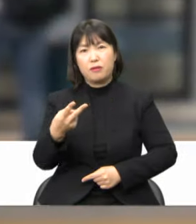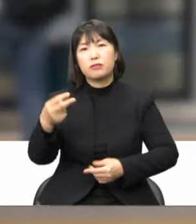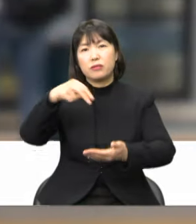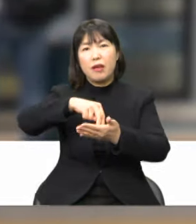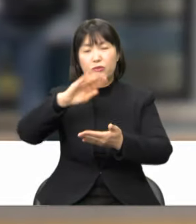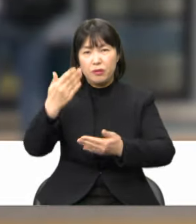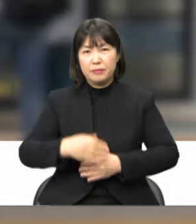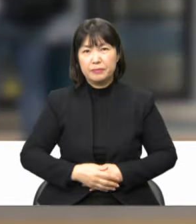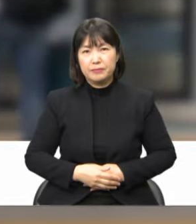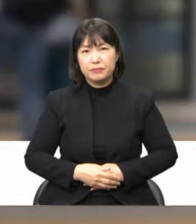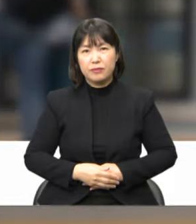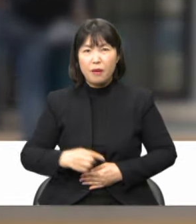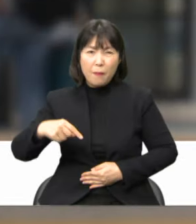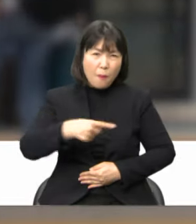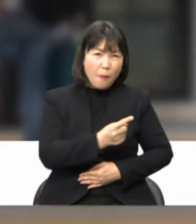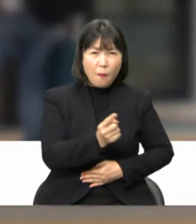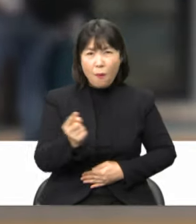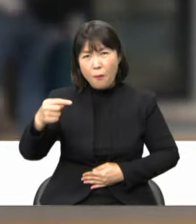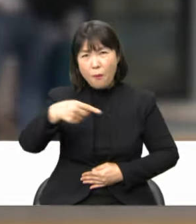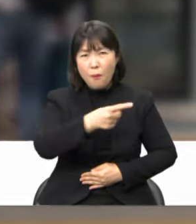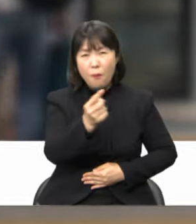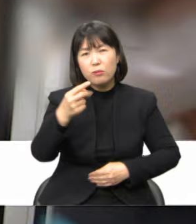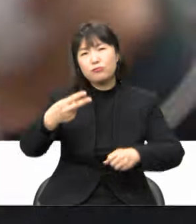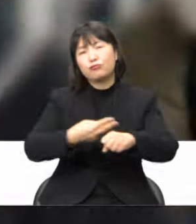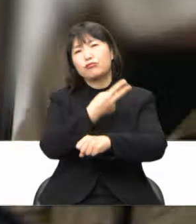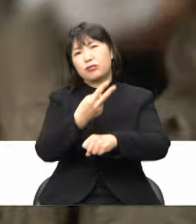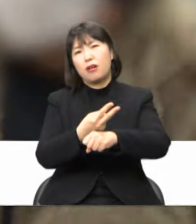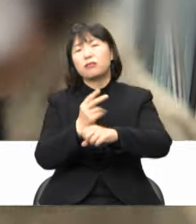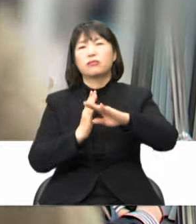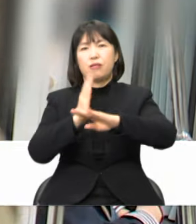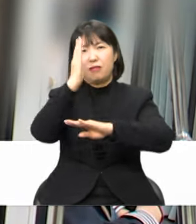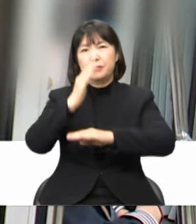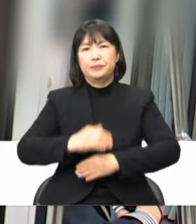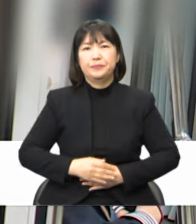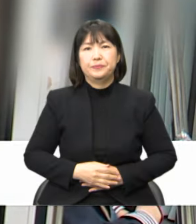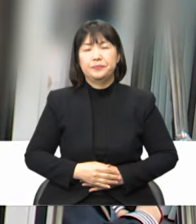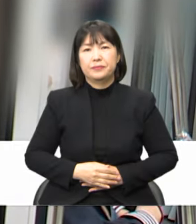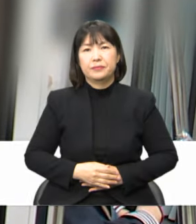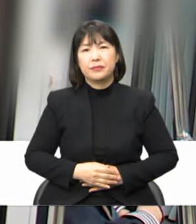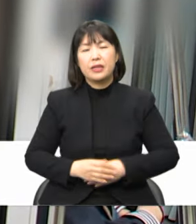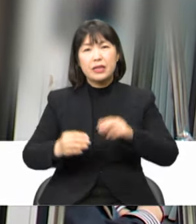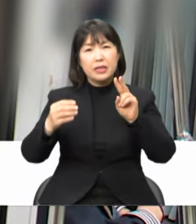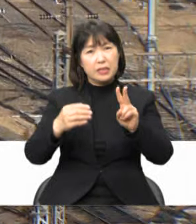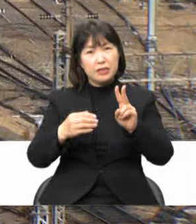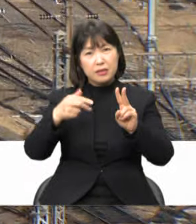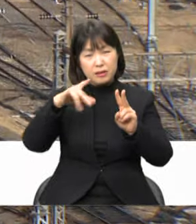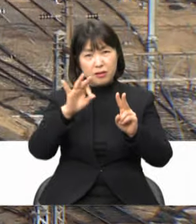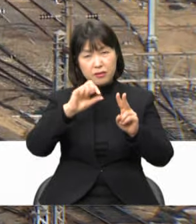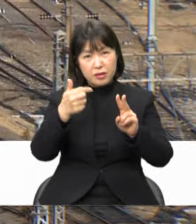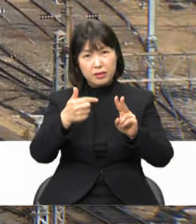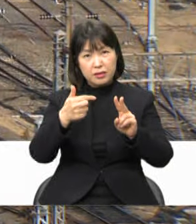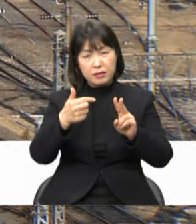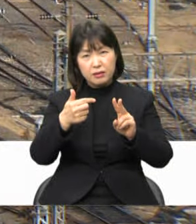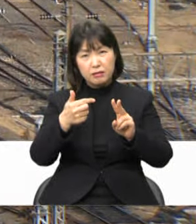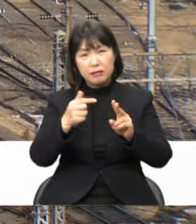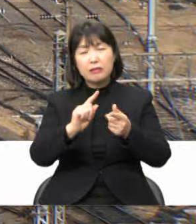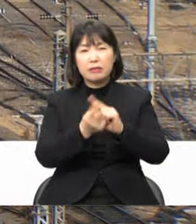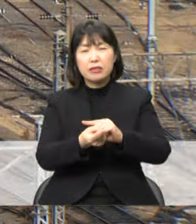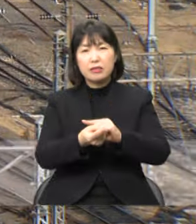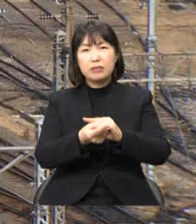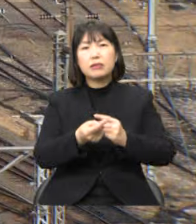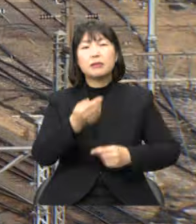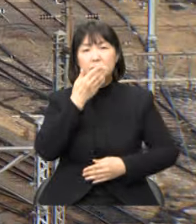돌아가다 보니 보통 두어 시간이 소요됩니다 대안으로 제시된게 제 2 경인선 하지만 차량기지 이전